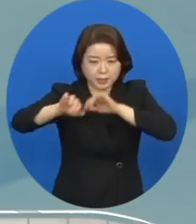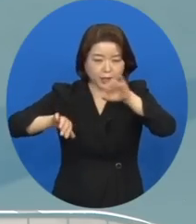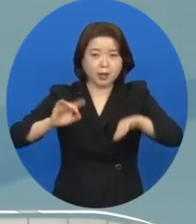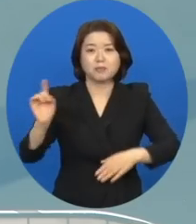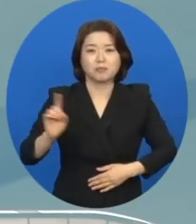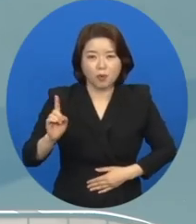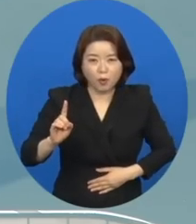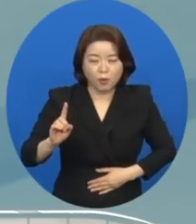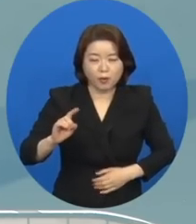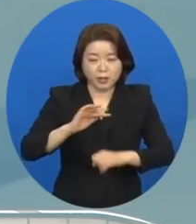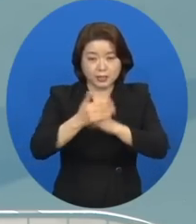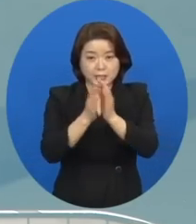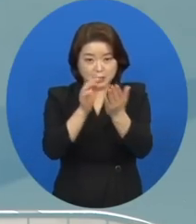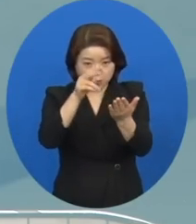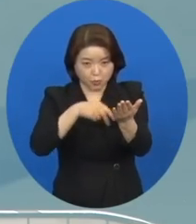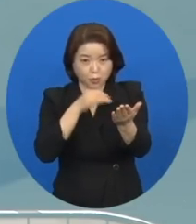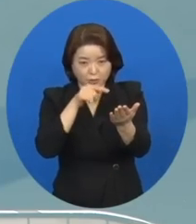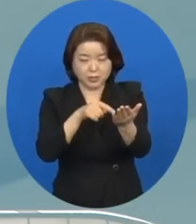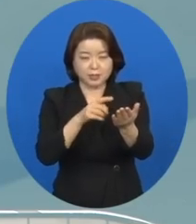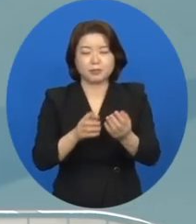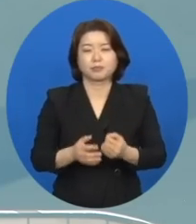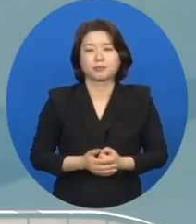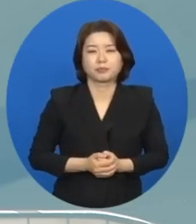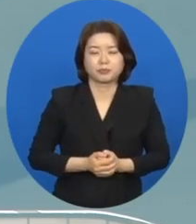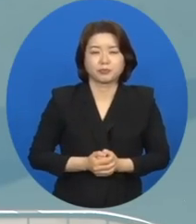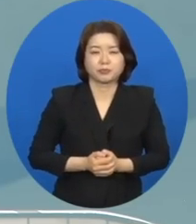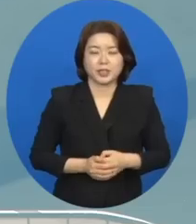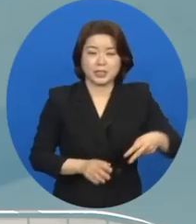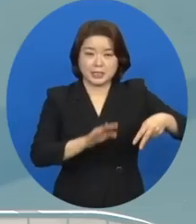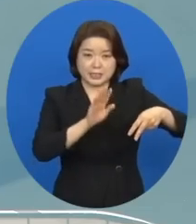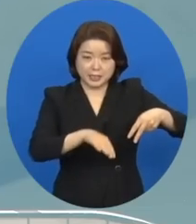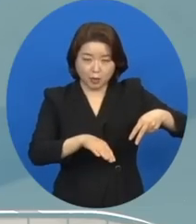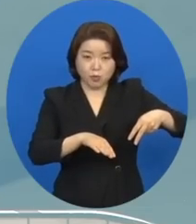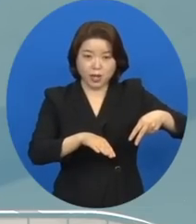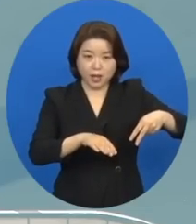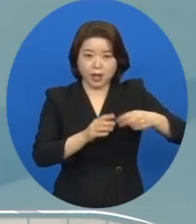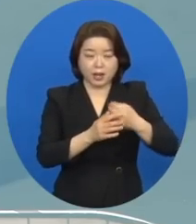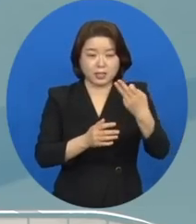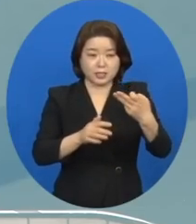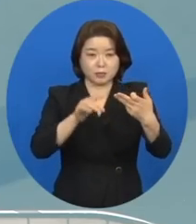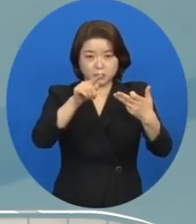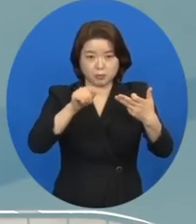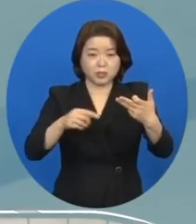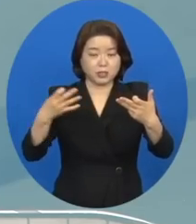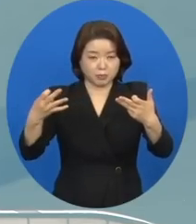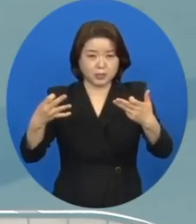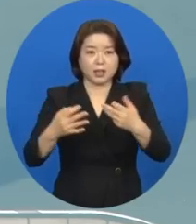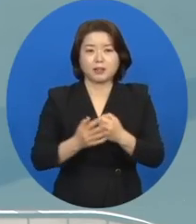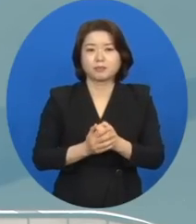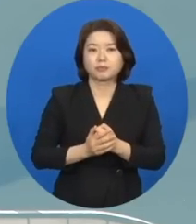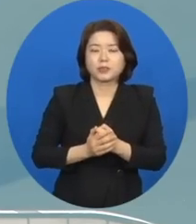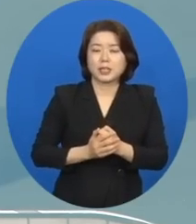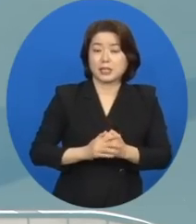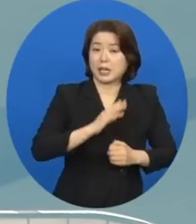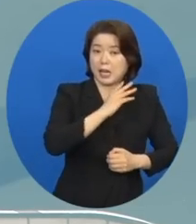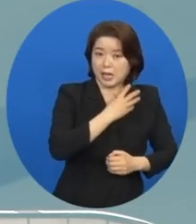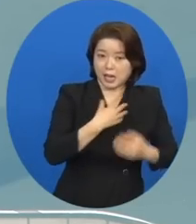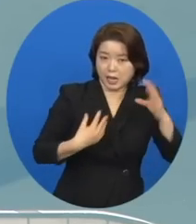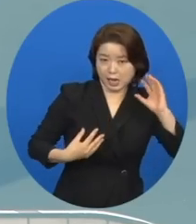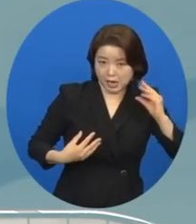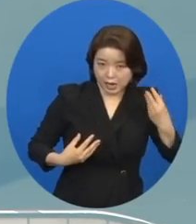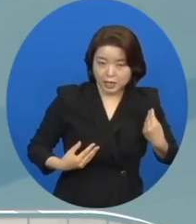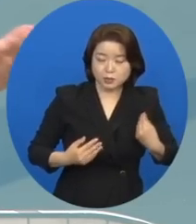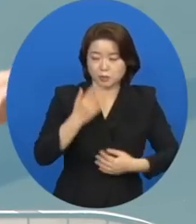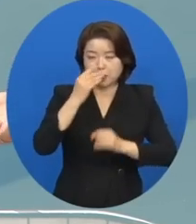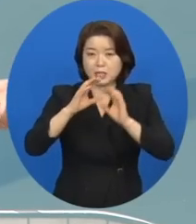설명을 하고 있습니다. 사무엘하 17장 14절에 압살롬과 온 이스라엘 사람이 아렉사람 후세의 모략이 아히도벨의